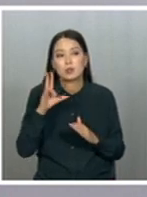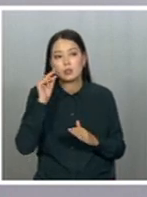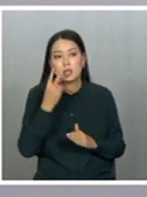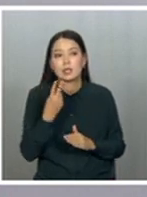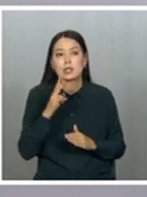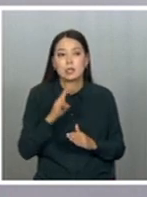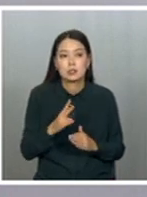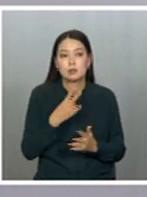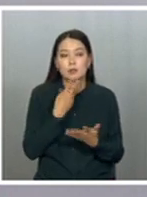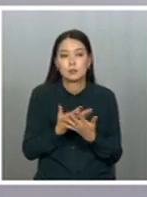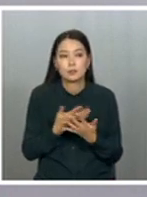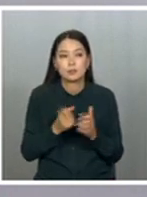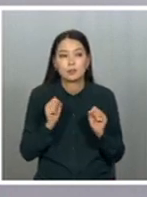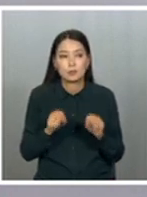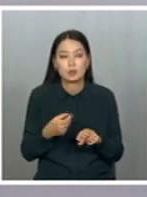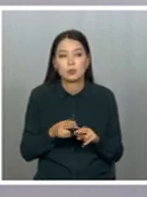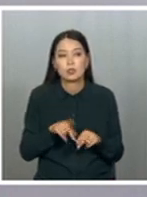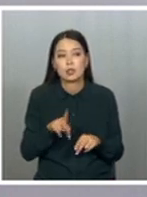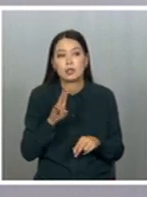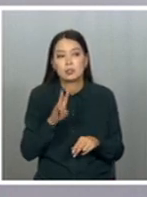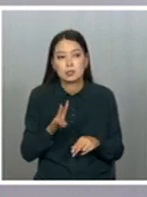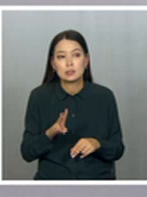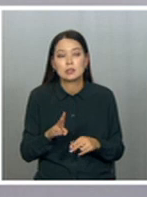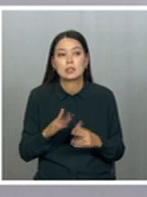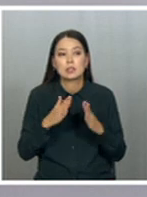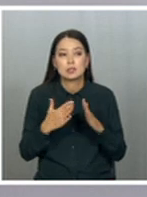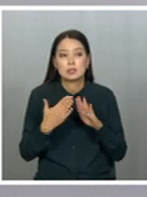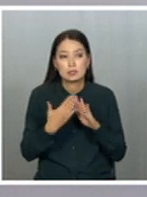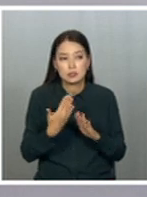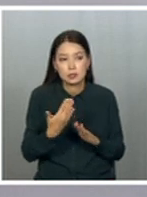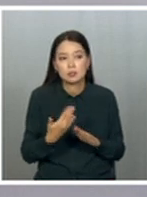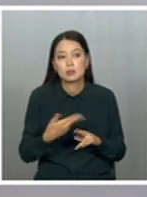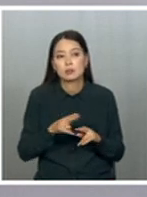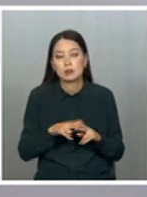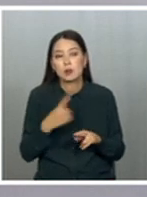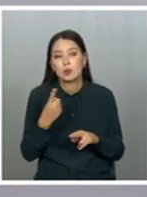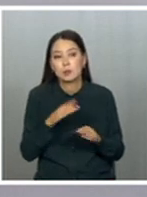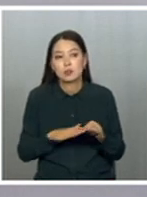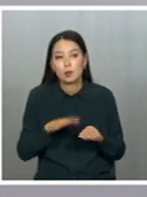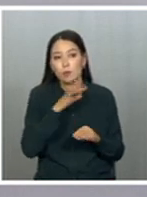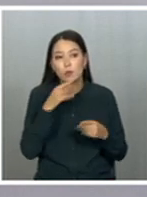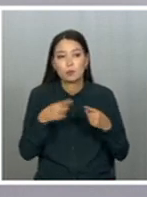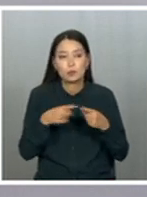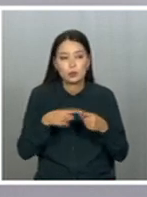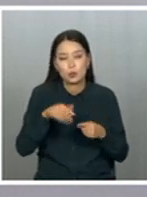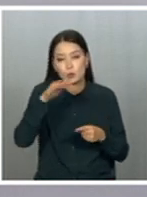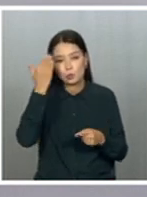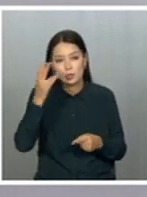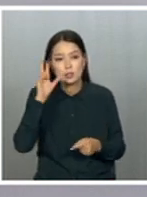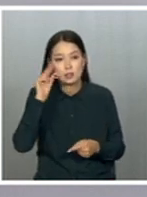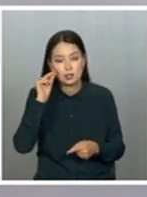белгілеуге болады. Мұндағы n қиық пирамиданың бір табандағы көп бұрыштың төбелерінің саны.